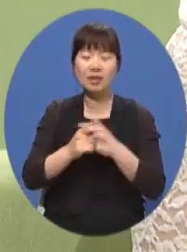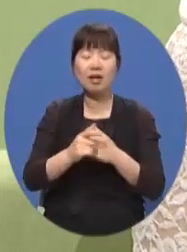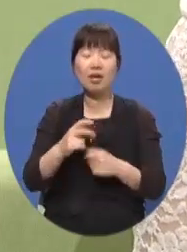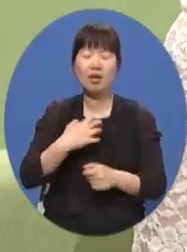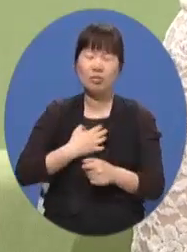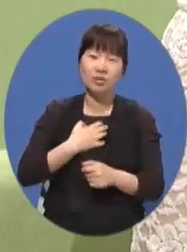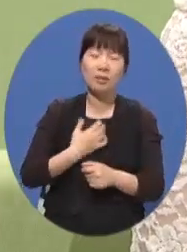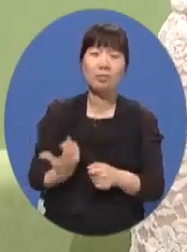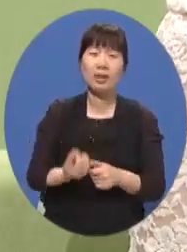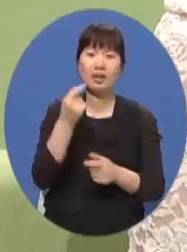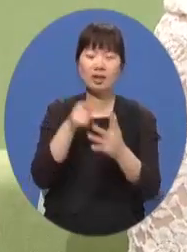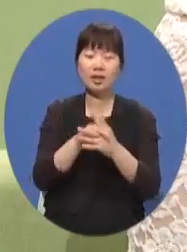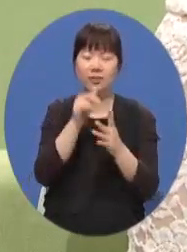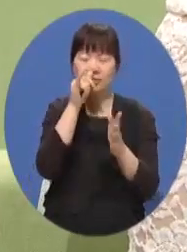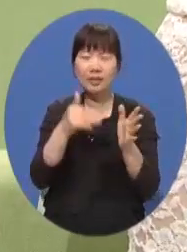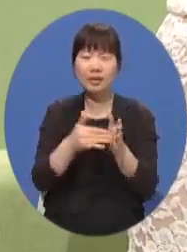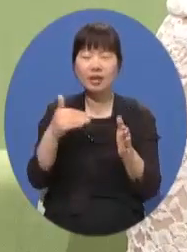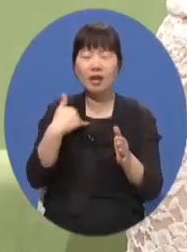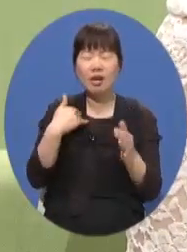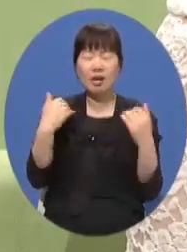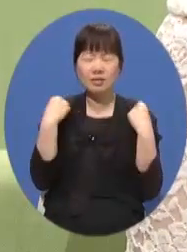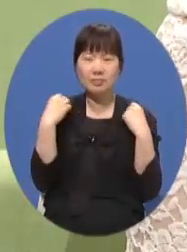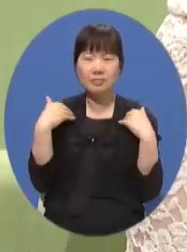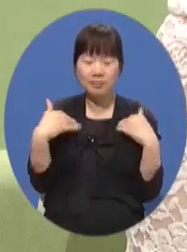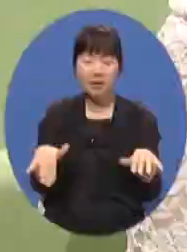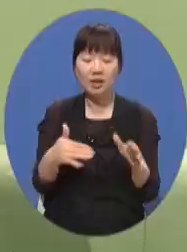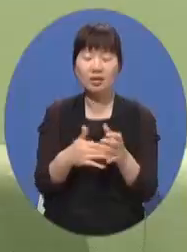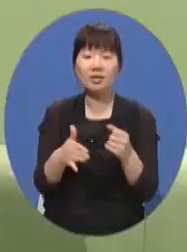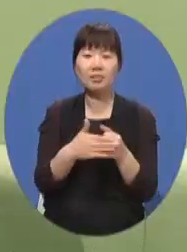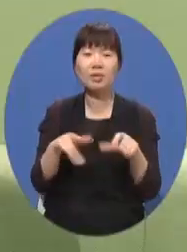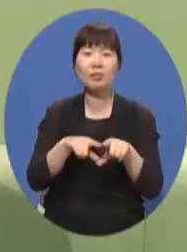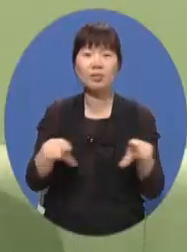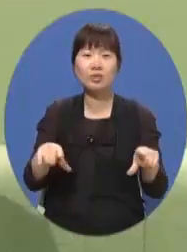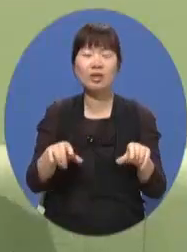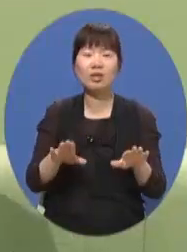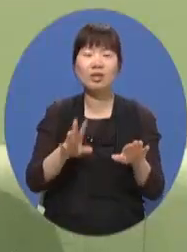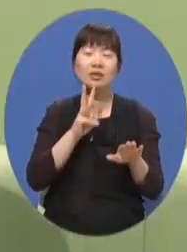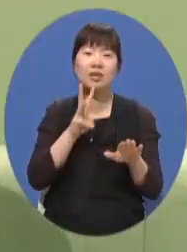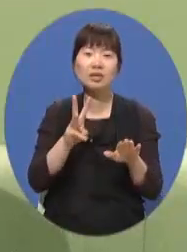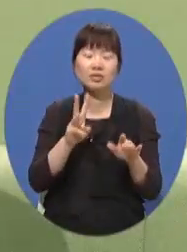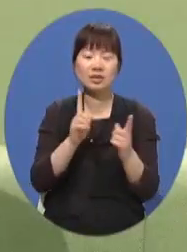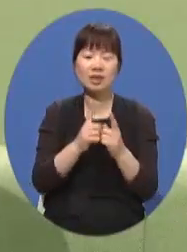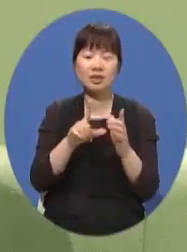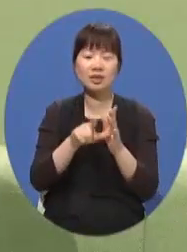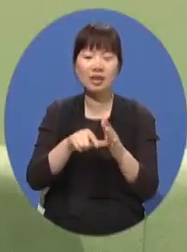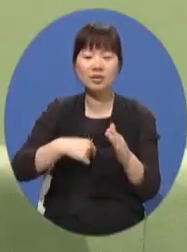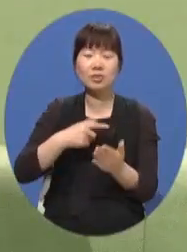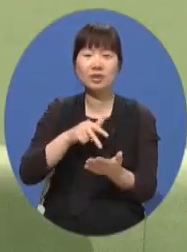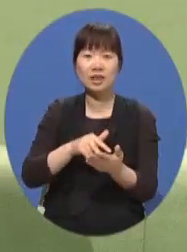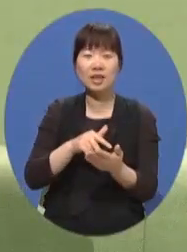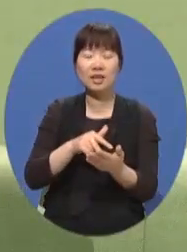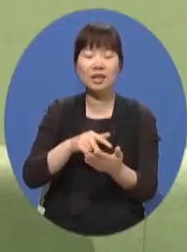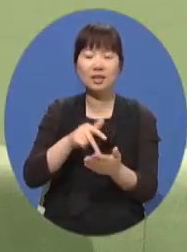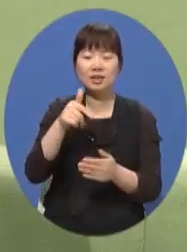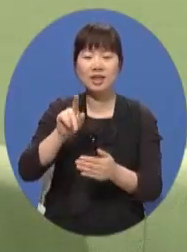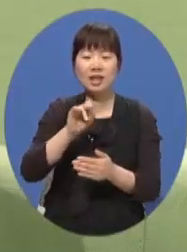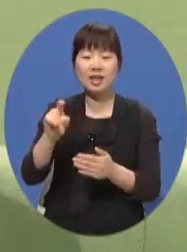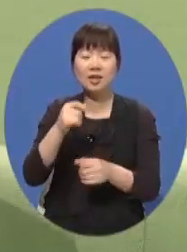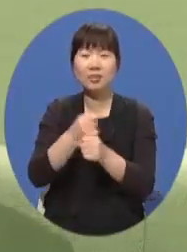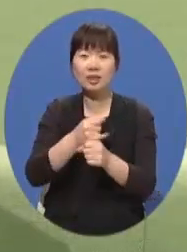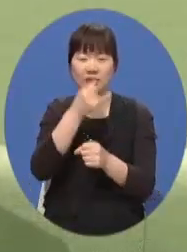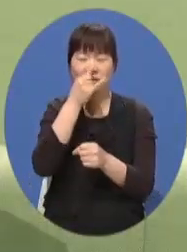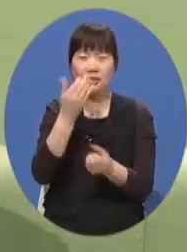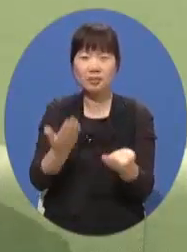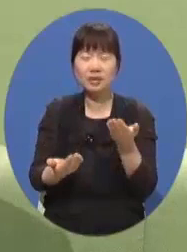빨리 인지하는데 자기는 힘이 없어요. 그렇기 때문에 보통 아이들이 세 돌 정도 되면 독립된 자아를 형성하는 거에 비해서 조금